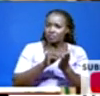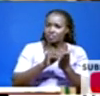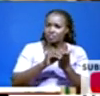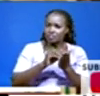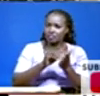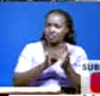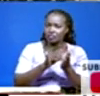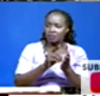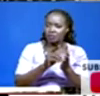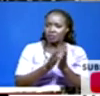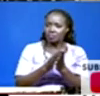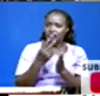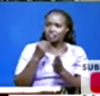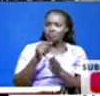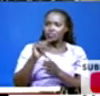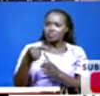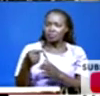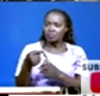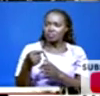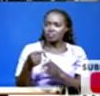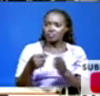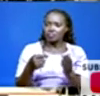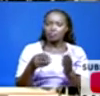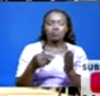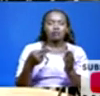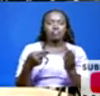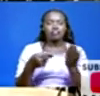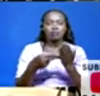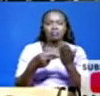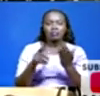$1,200 kwa shirika la Techlit. Jacqueline Masharia, Darubini.